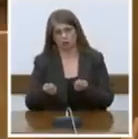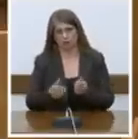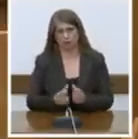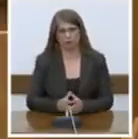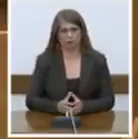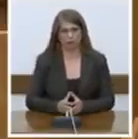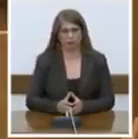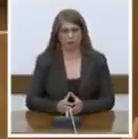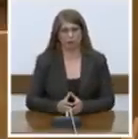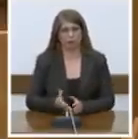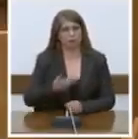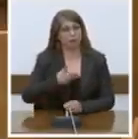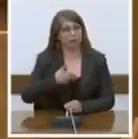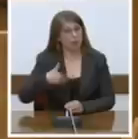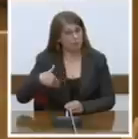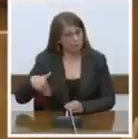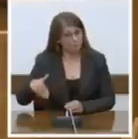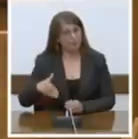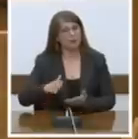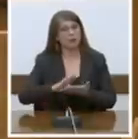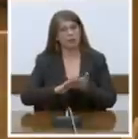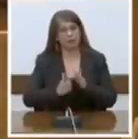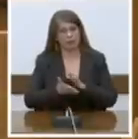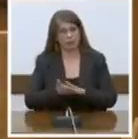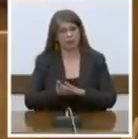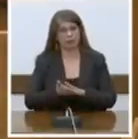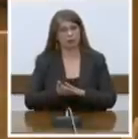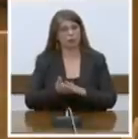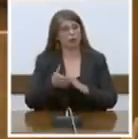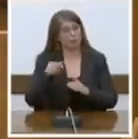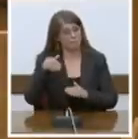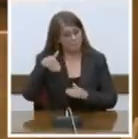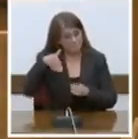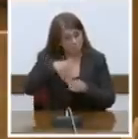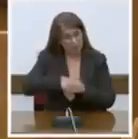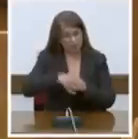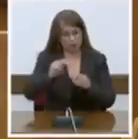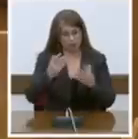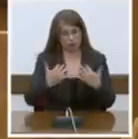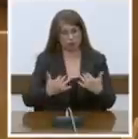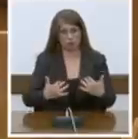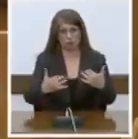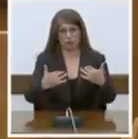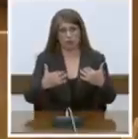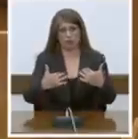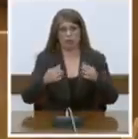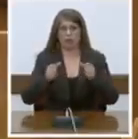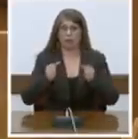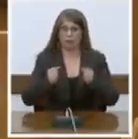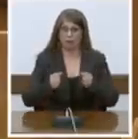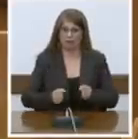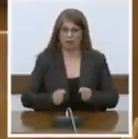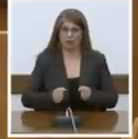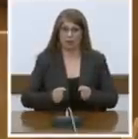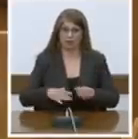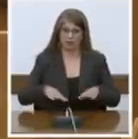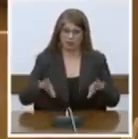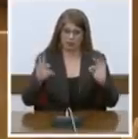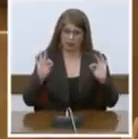και εμείς θα πράξουμε μέσα στη Βουλή με βάση τις